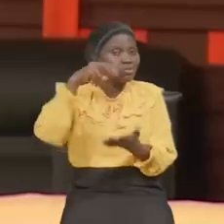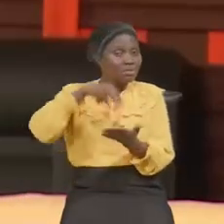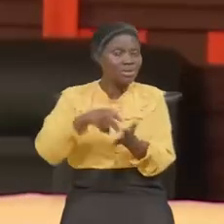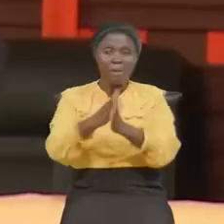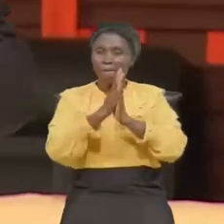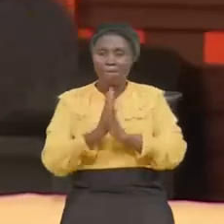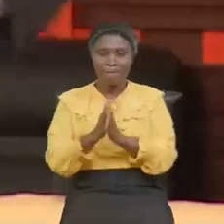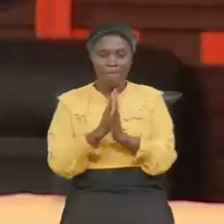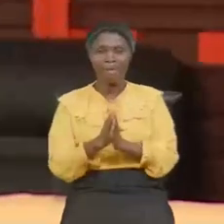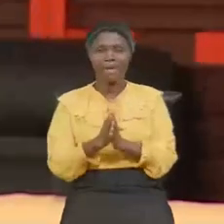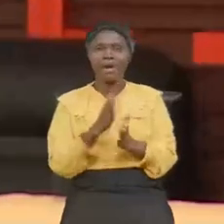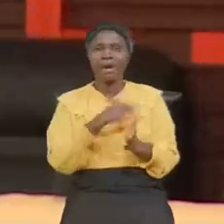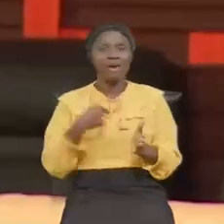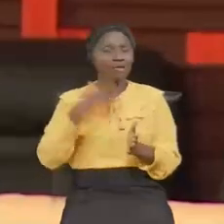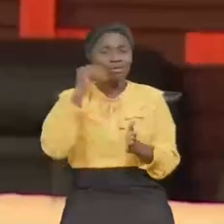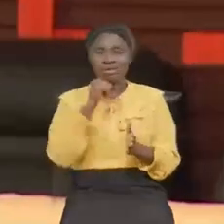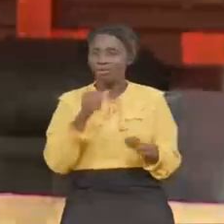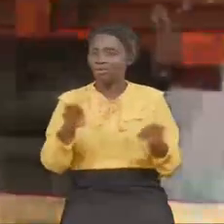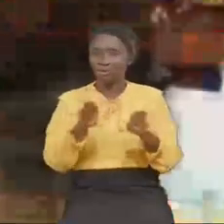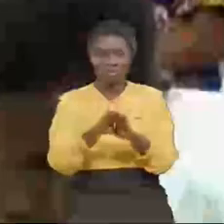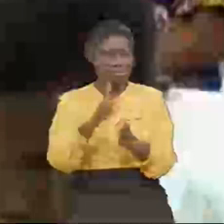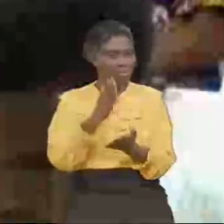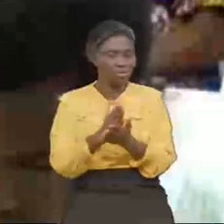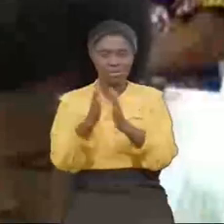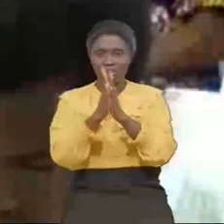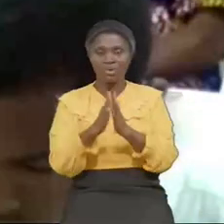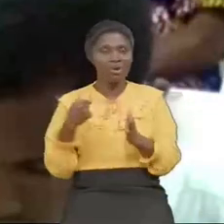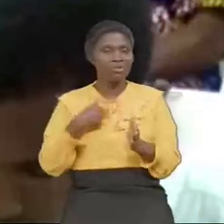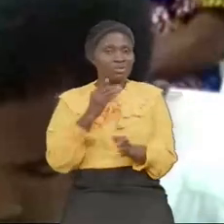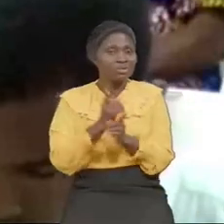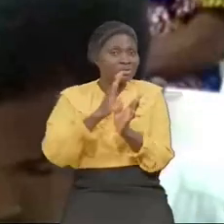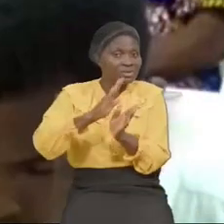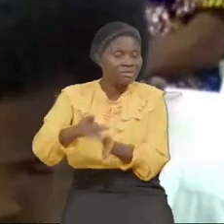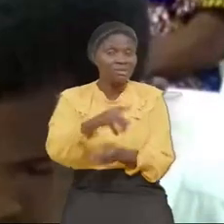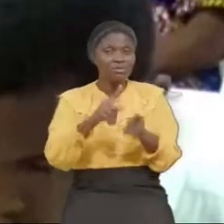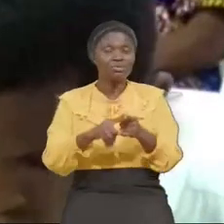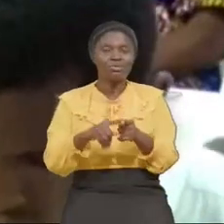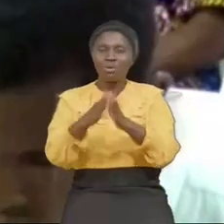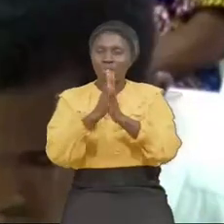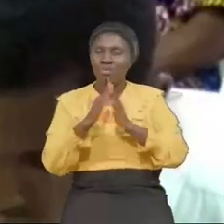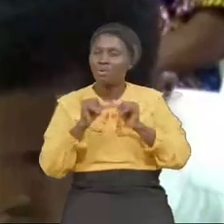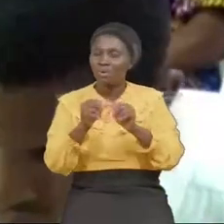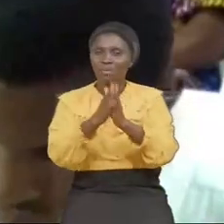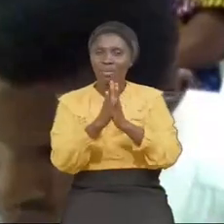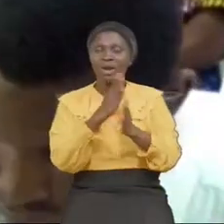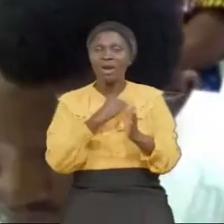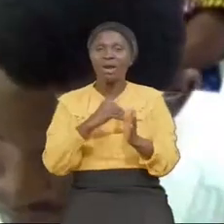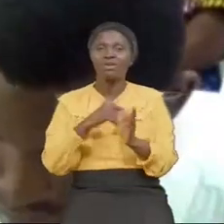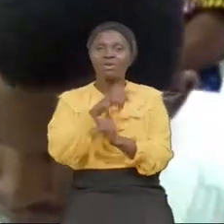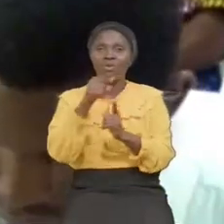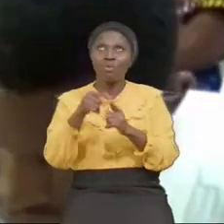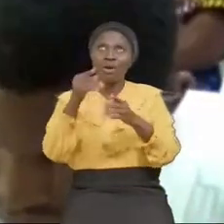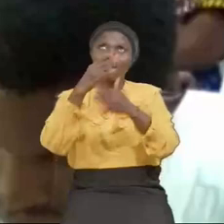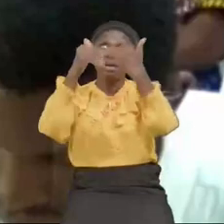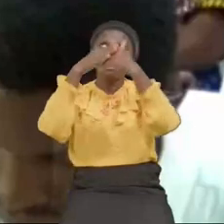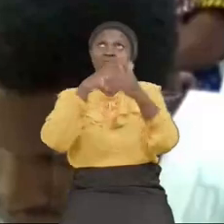la prière. Les gens continuaient à prier seulement. Et quand le ciel était descendu dans leur âme